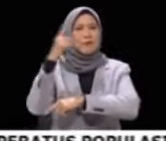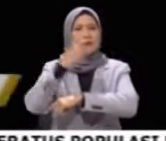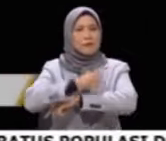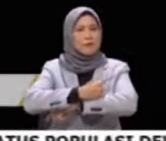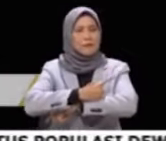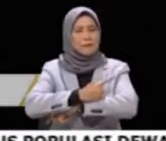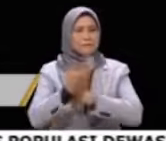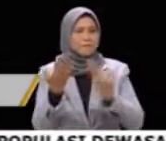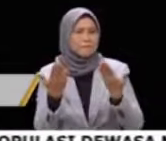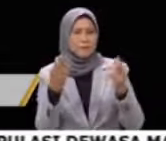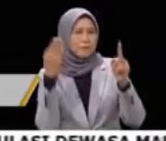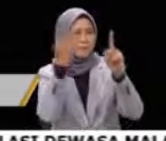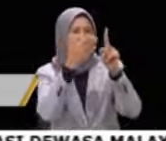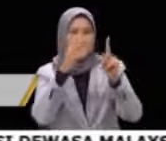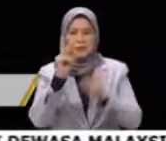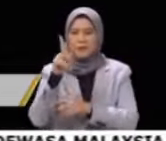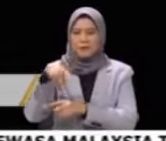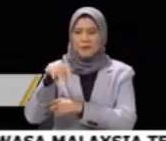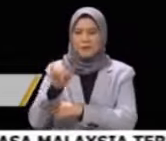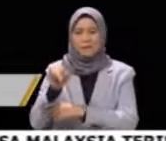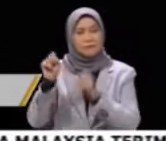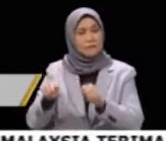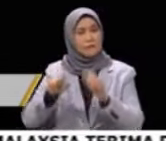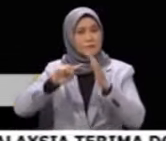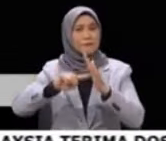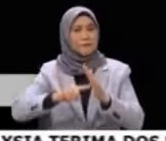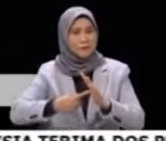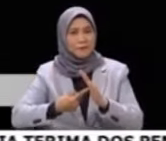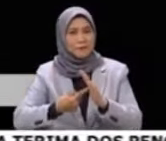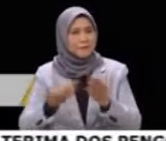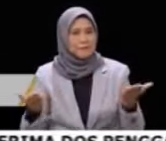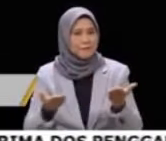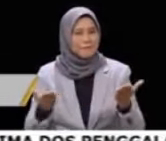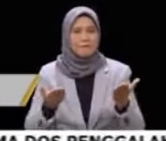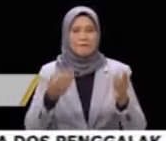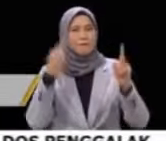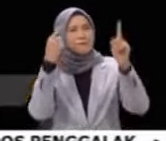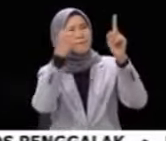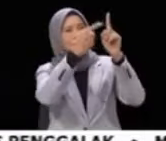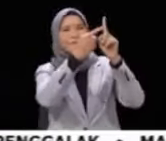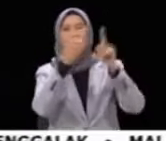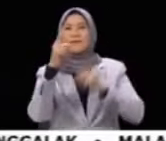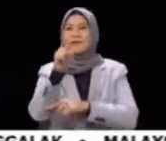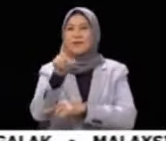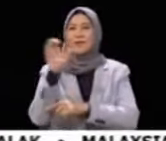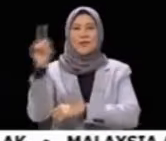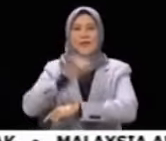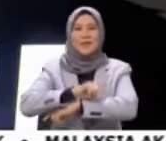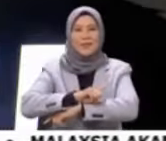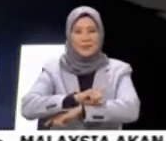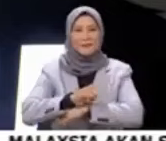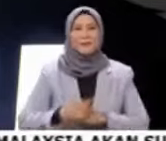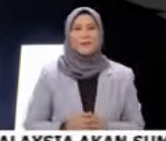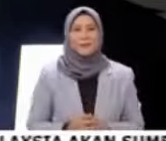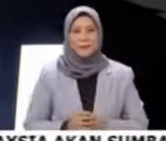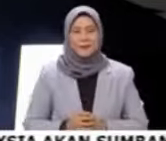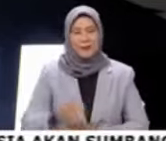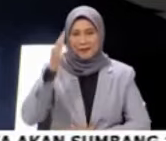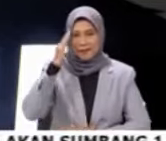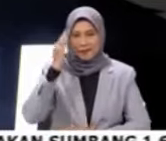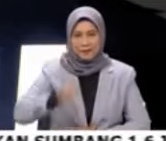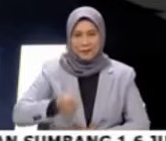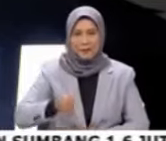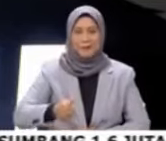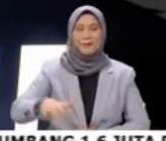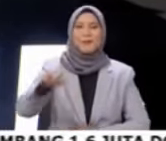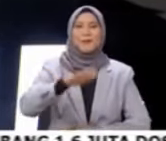yang dilaporkan. Mungkin kita bermula di situ Yang Berhormat untuk melihat apakah prestasi pencapaian bagi tempoh 100 hari yang lalu.